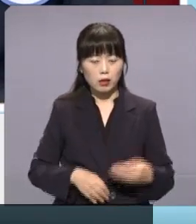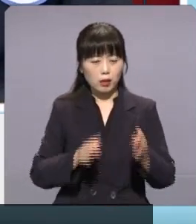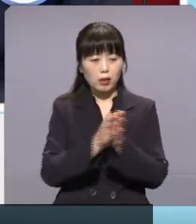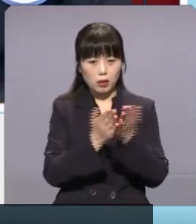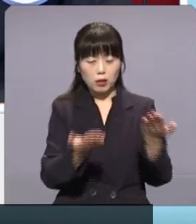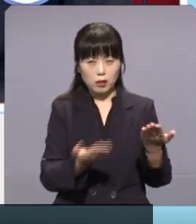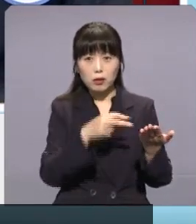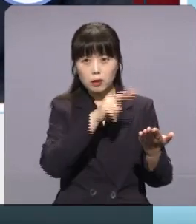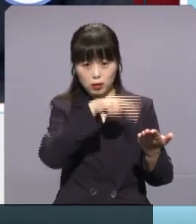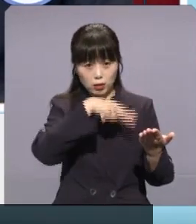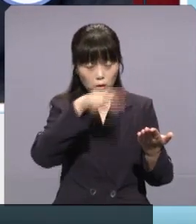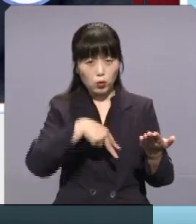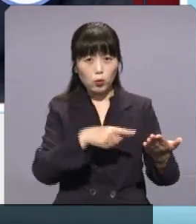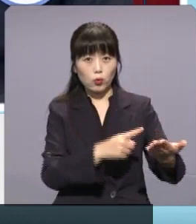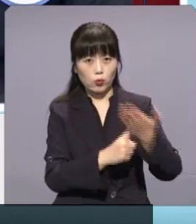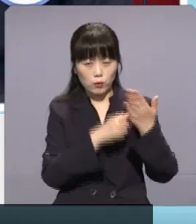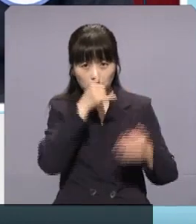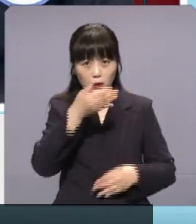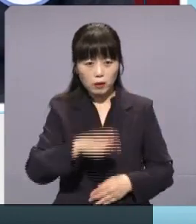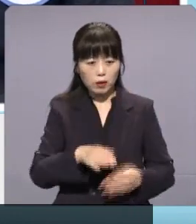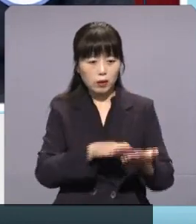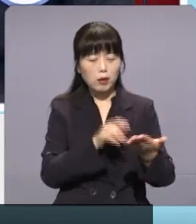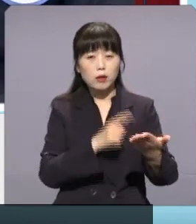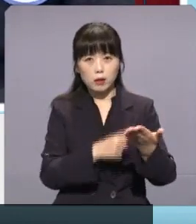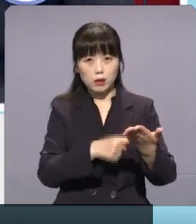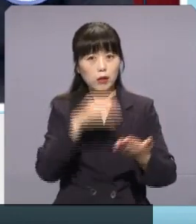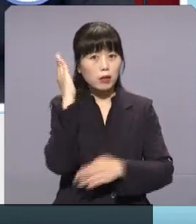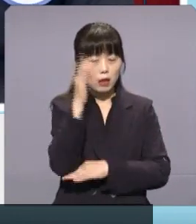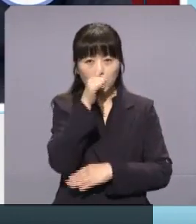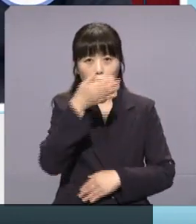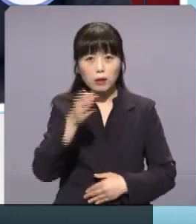펴놓고 네네. 읽고 들어오고 지금도 앞에 펴놓고 있는데요. 예.